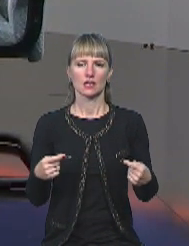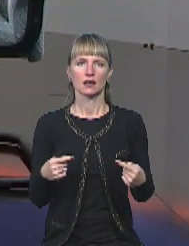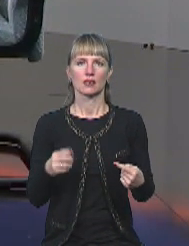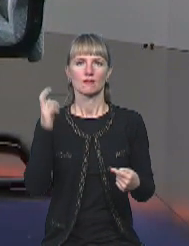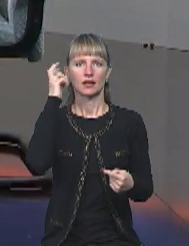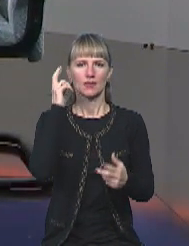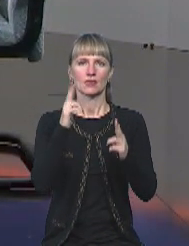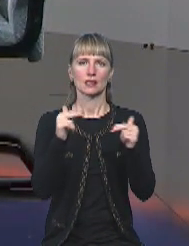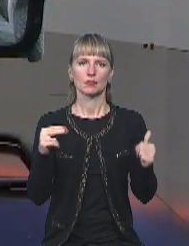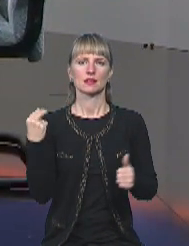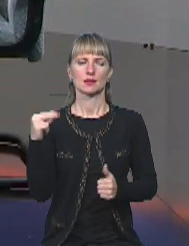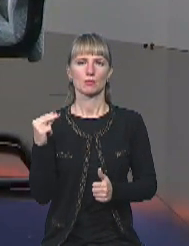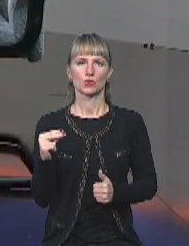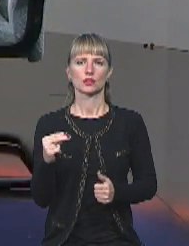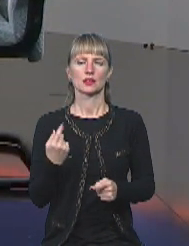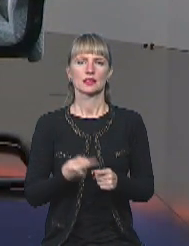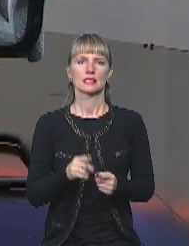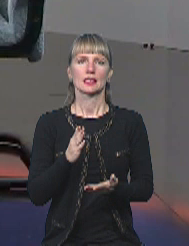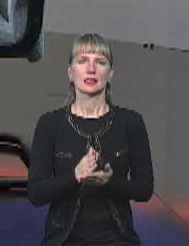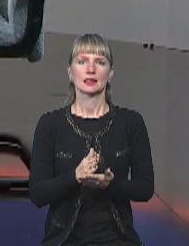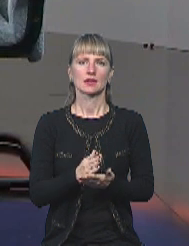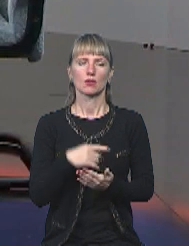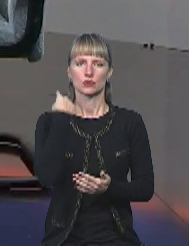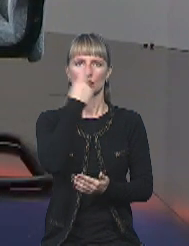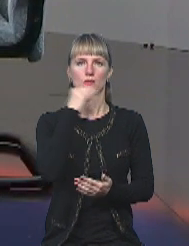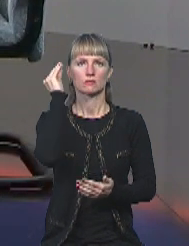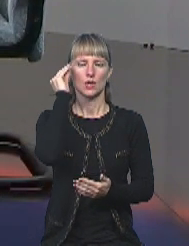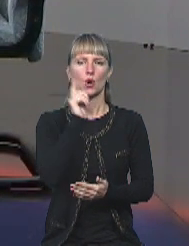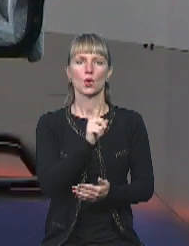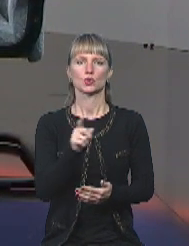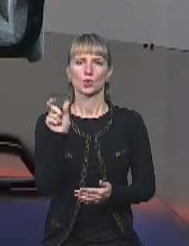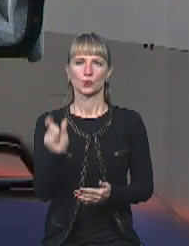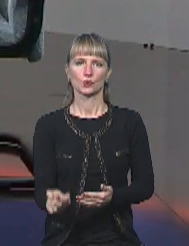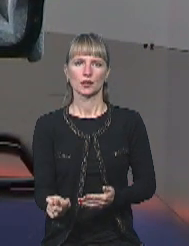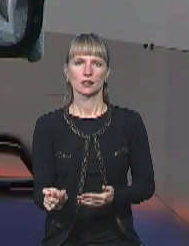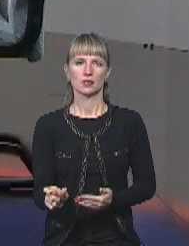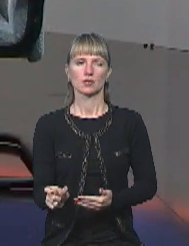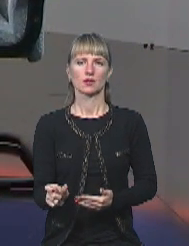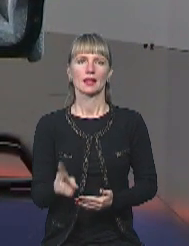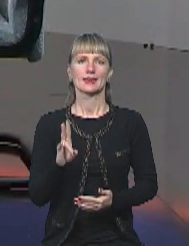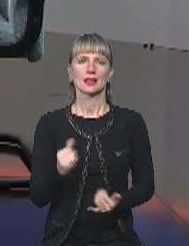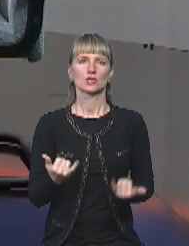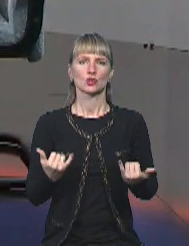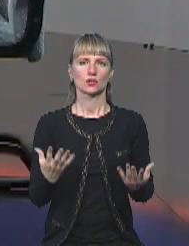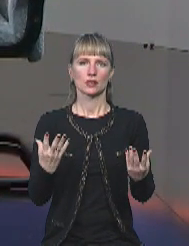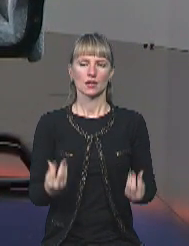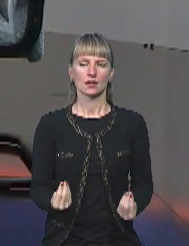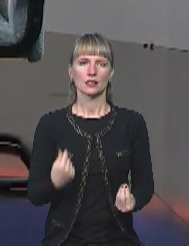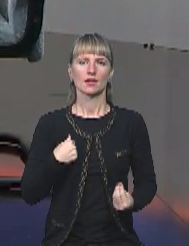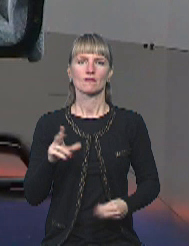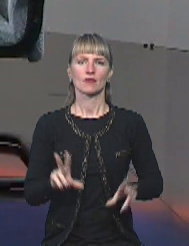і в Дніпрі, і в Запоріжжі. Це є особиста позиція кожної людини. На сьогоднішній день